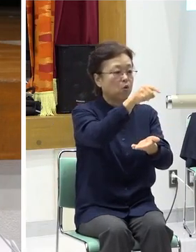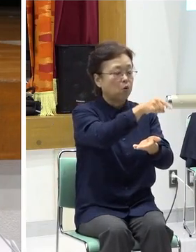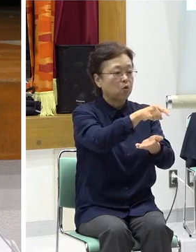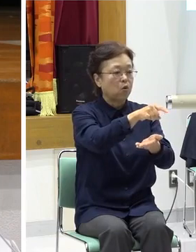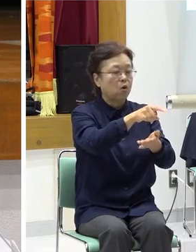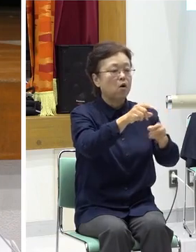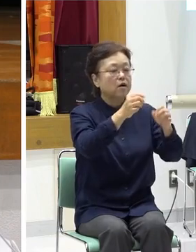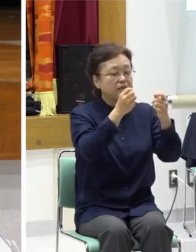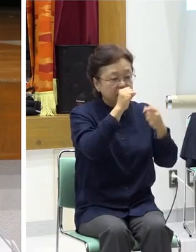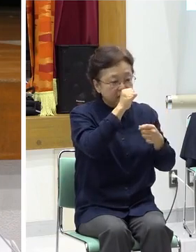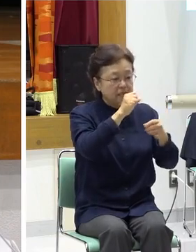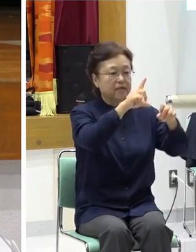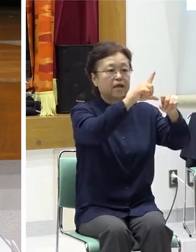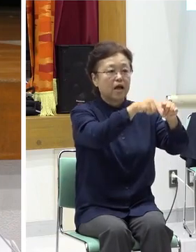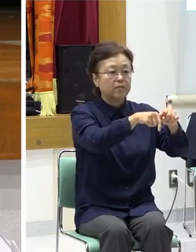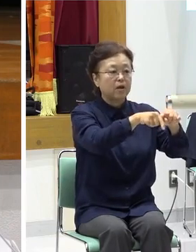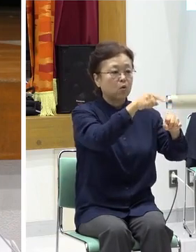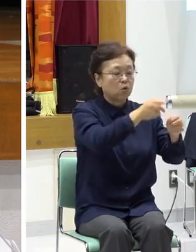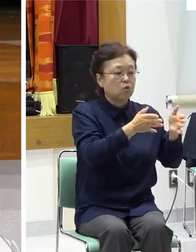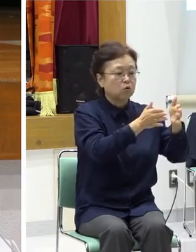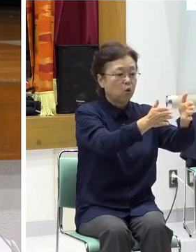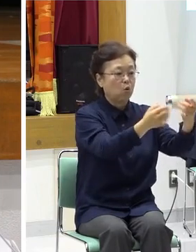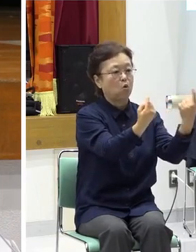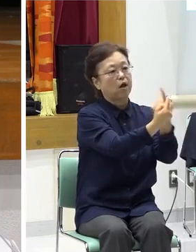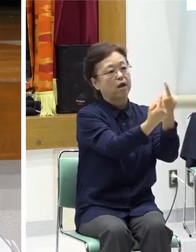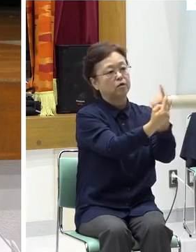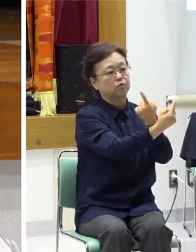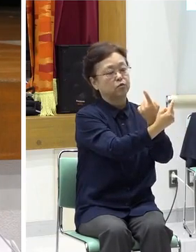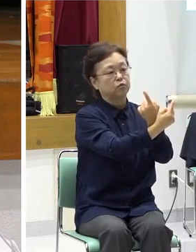修する工事の計画があ